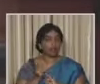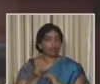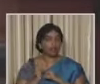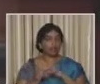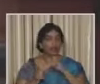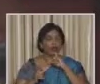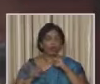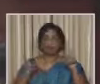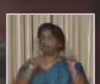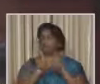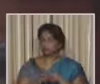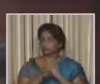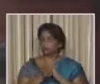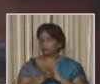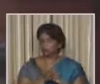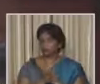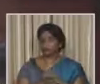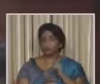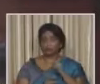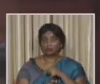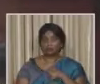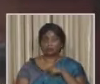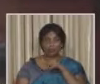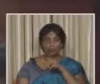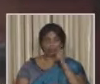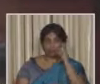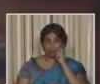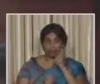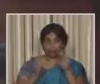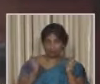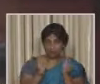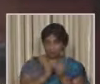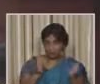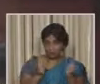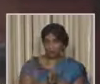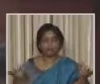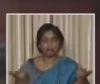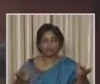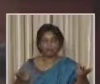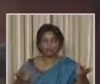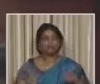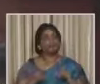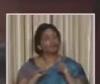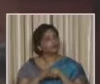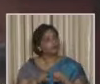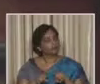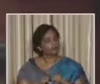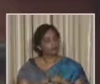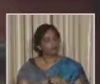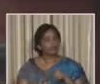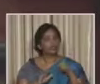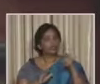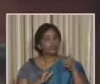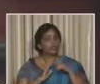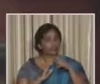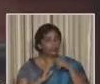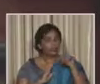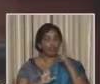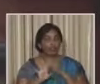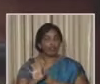சப்ரி இப்ராஹிமின் சட்டத்தரணியாக செயலாற்றியுள்ளார். அதனால் அவர் இந்த பயங்கரவாத செயலுடன் தொடர்பு பட்டார் என கூறக்கூடாதே.